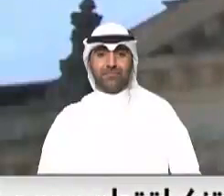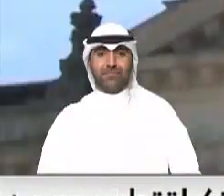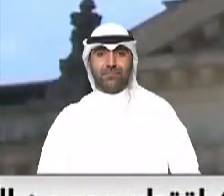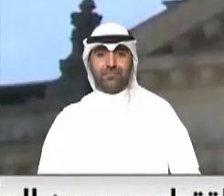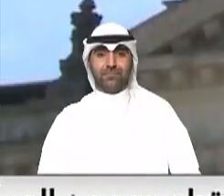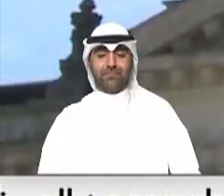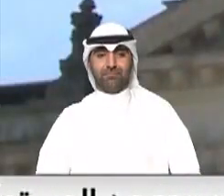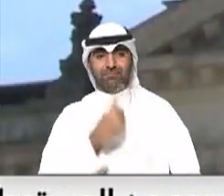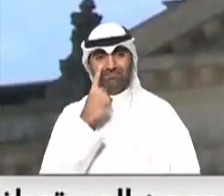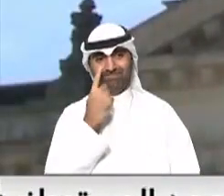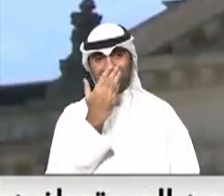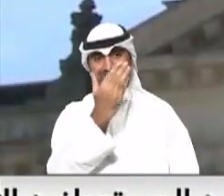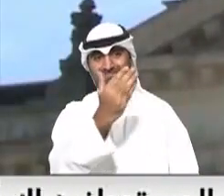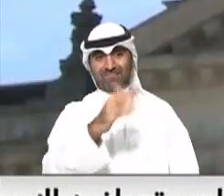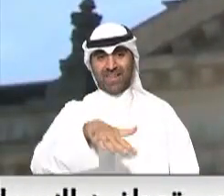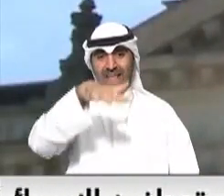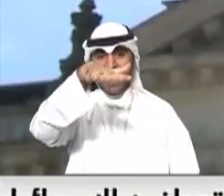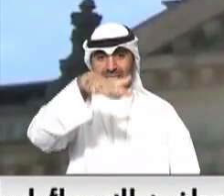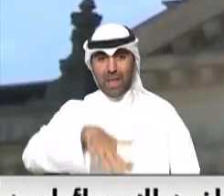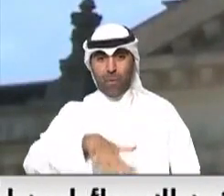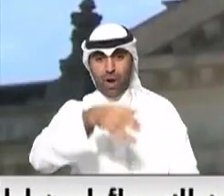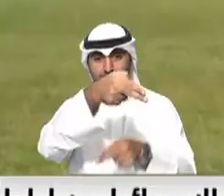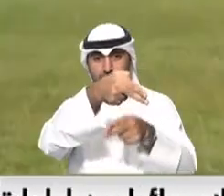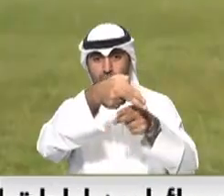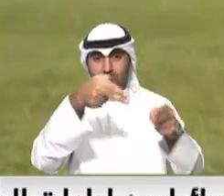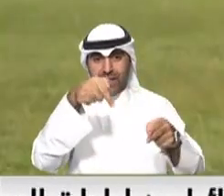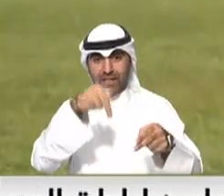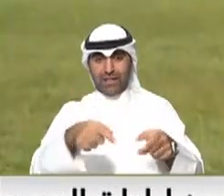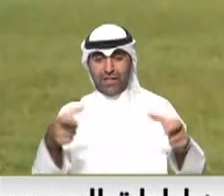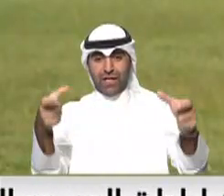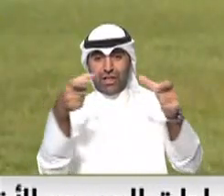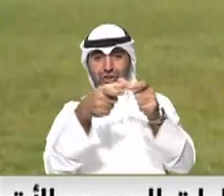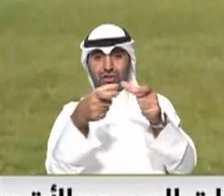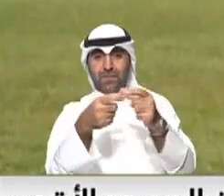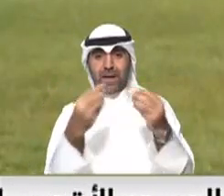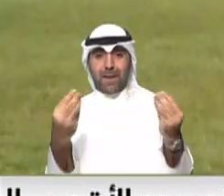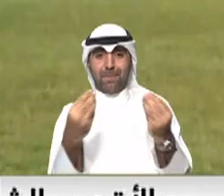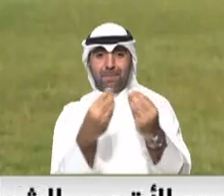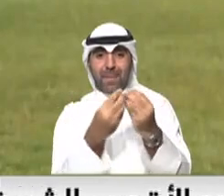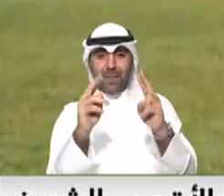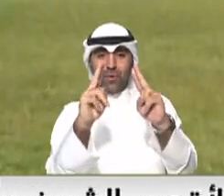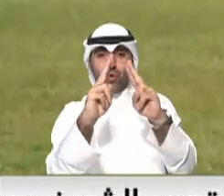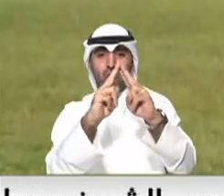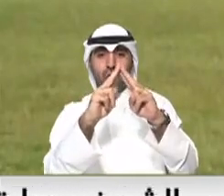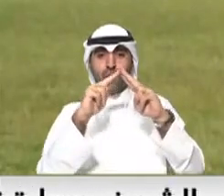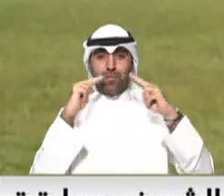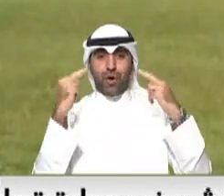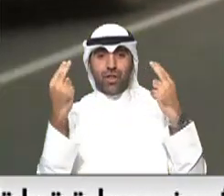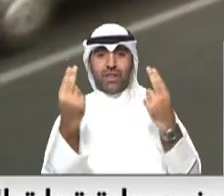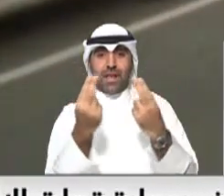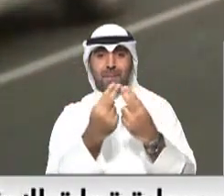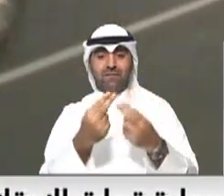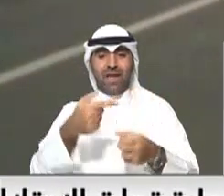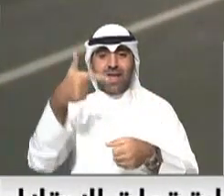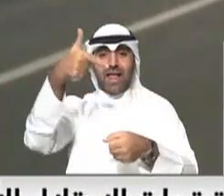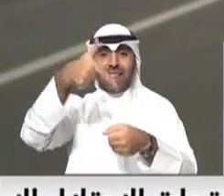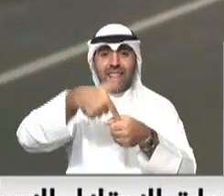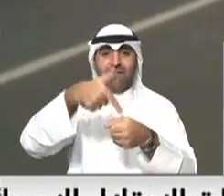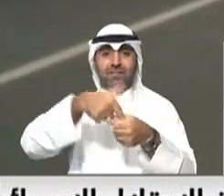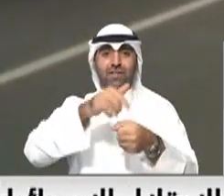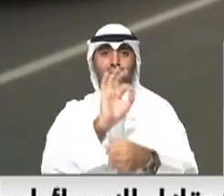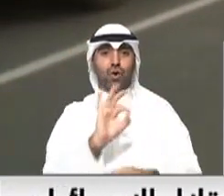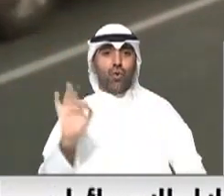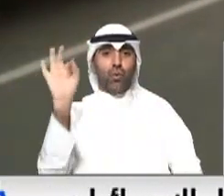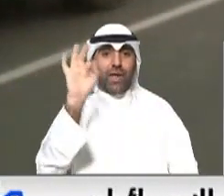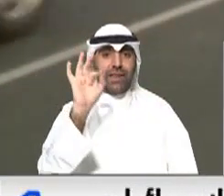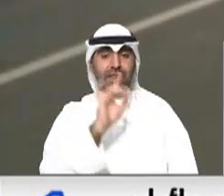وسط مشاركه دوله الكويت في اعمال الدوره التاسعه من مؤتمر تحول الطاقه المنعقد في العاصمه الالمانيه برلين